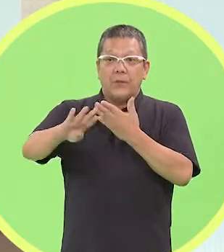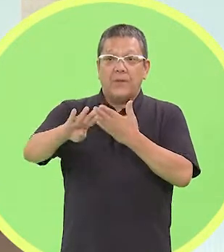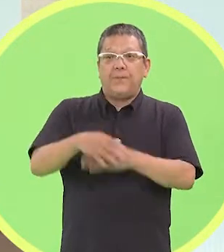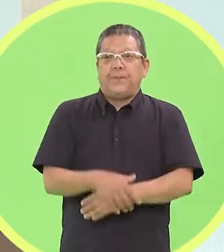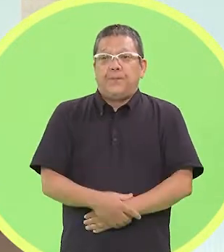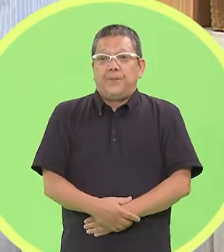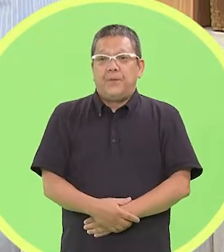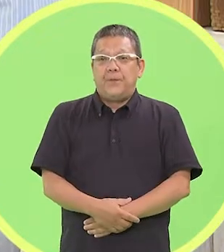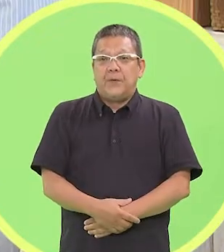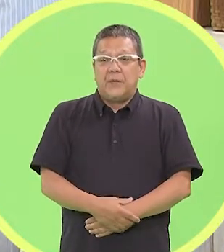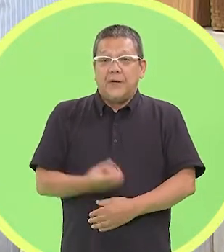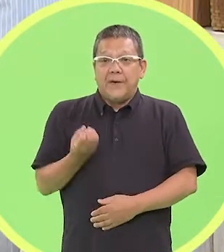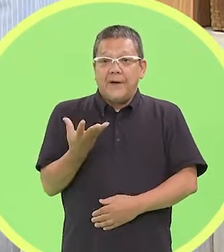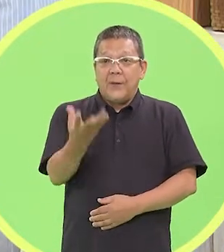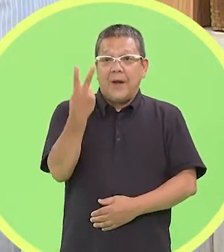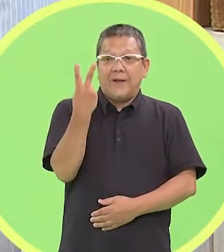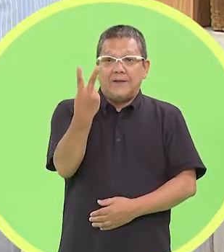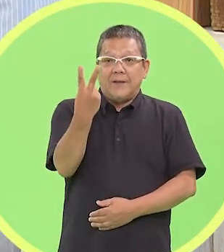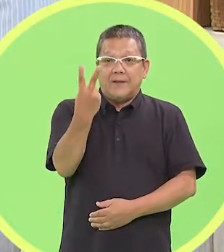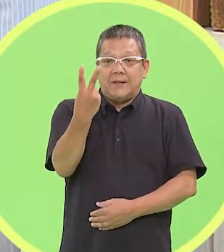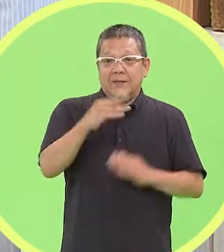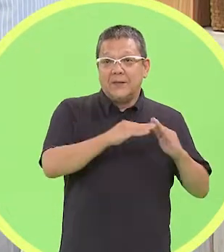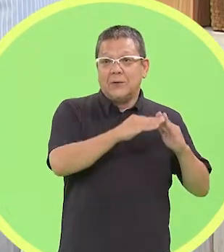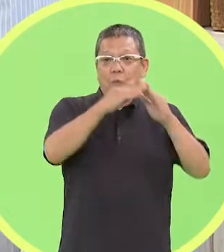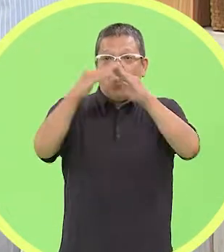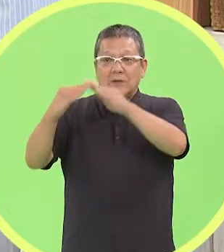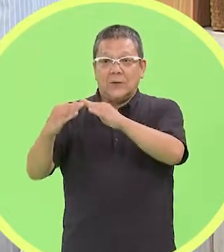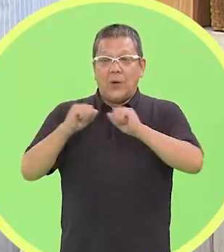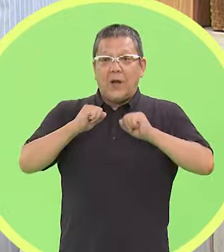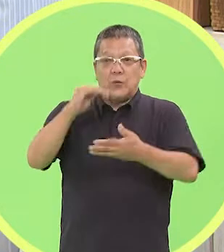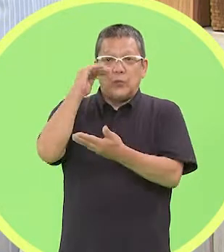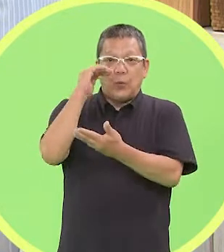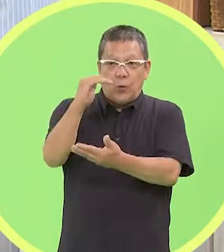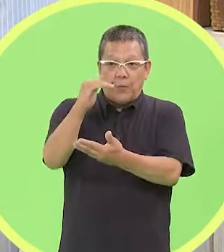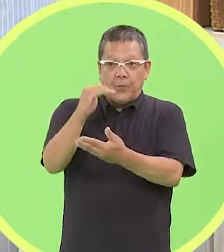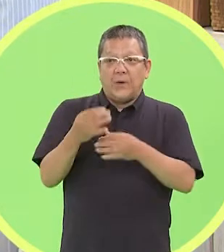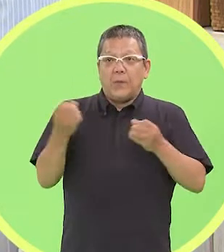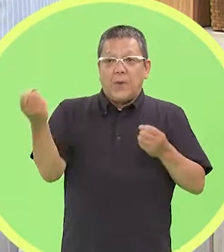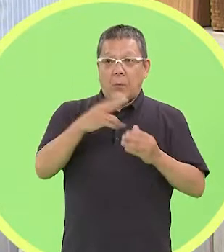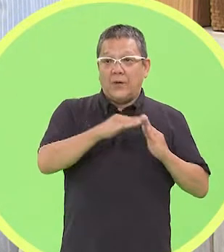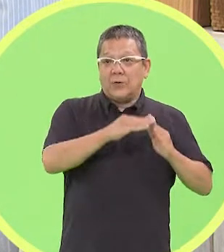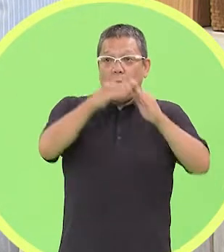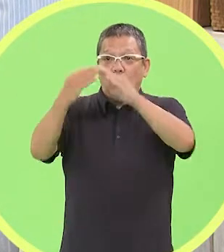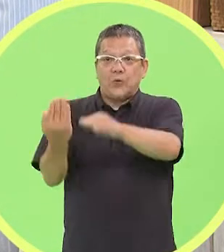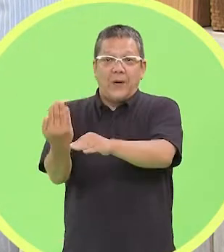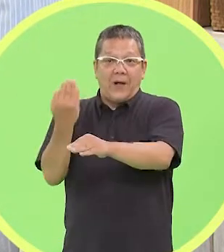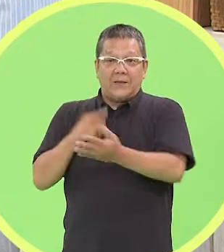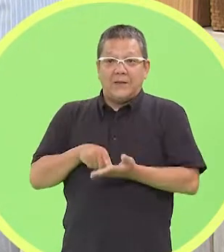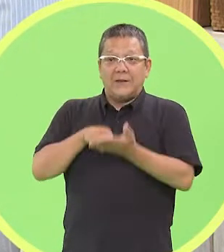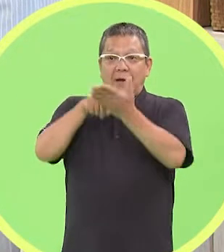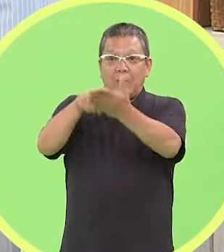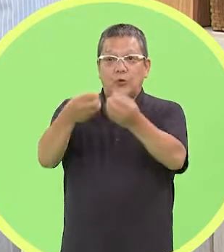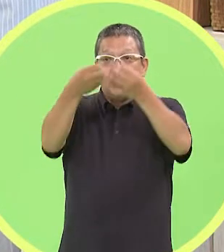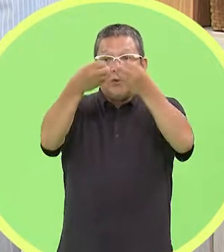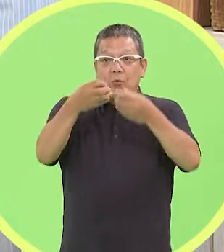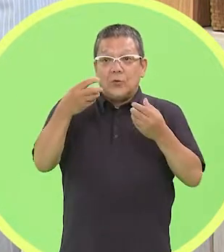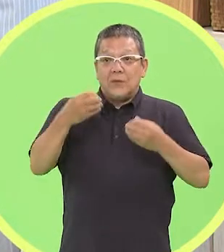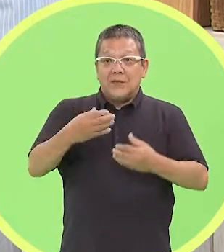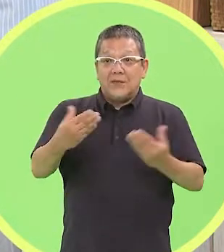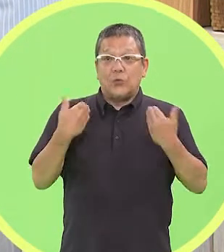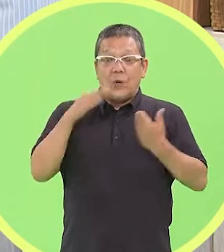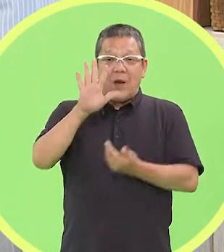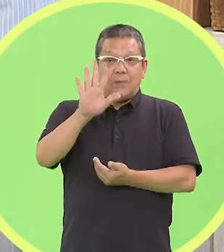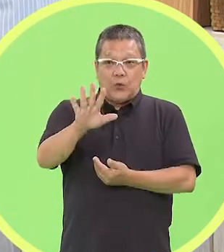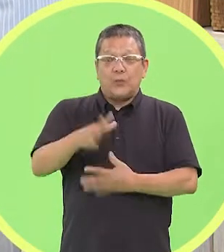？ 令和2年度に引っ越しを行うこと、そして必ず住み替え前に申請をする必要がある